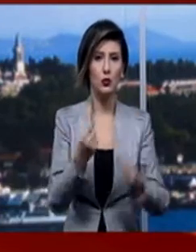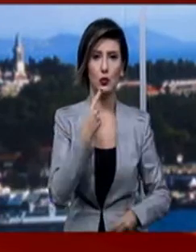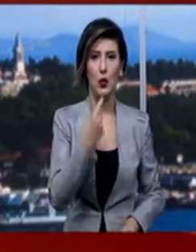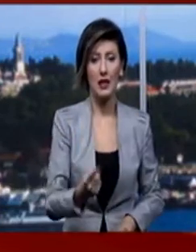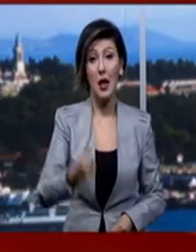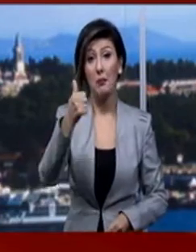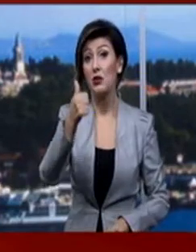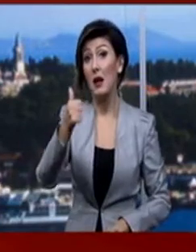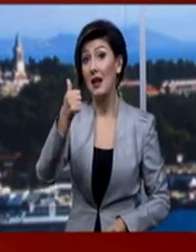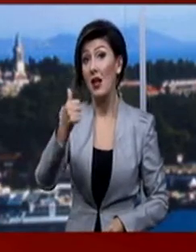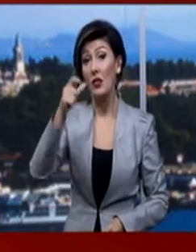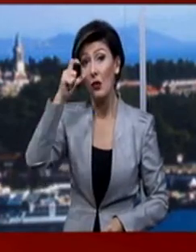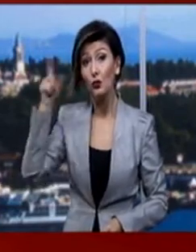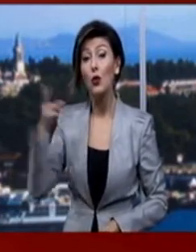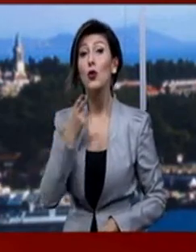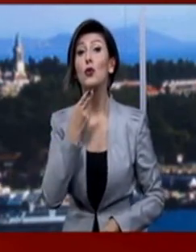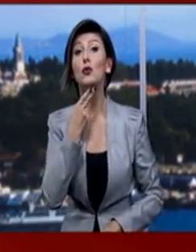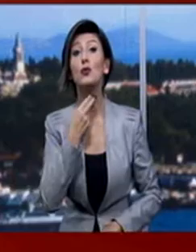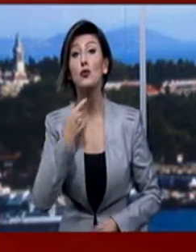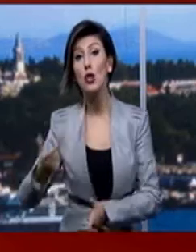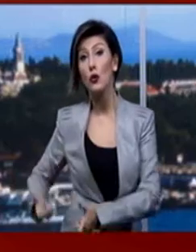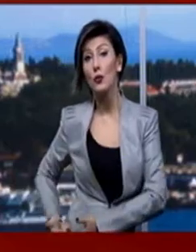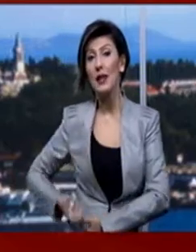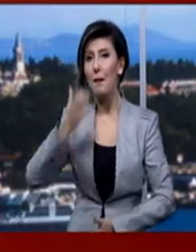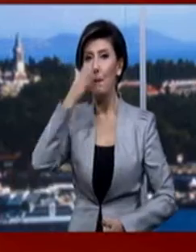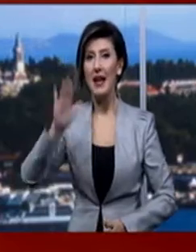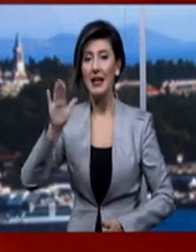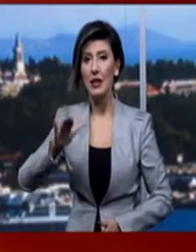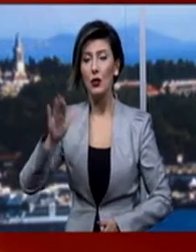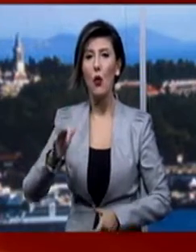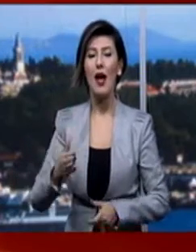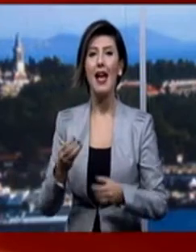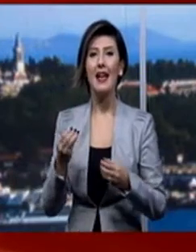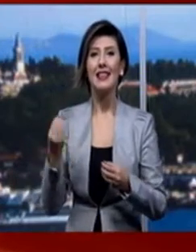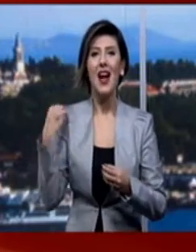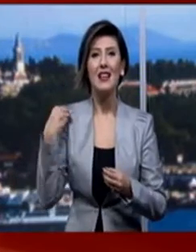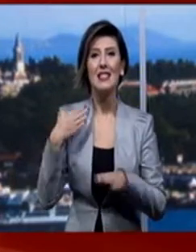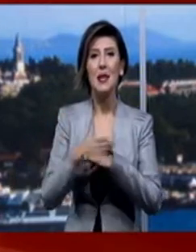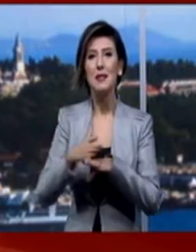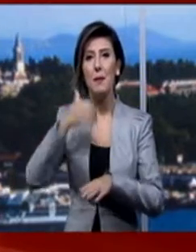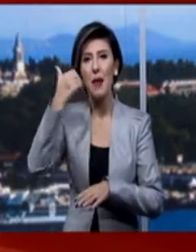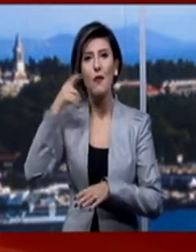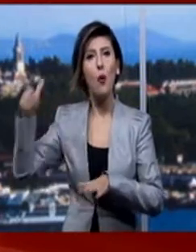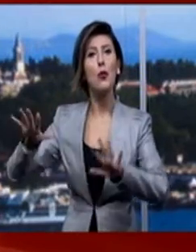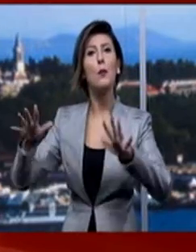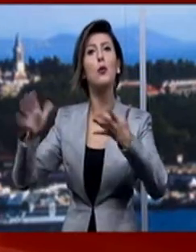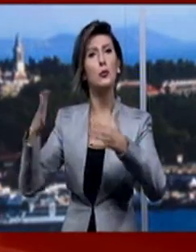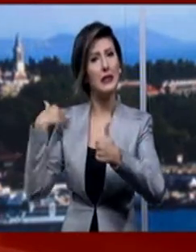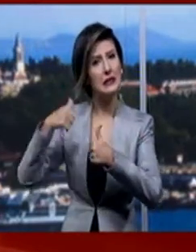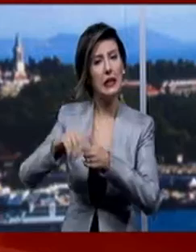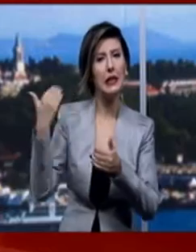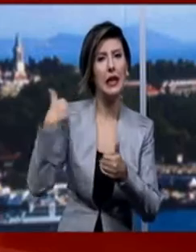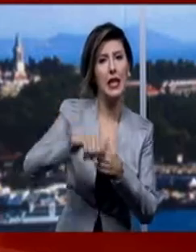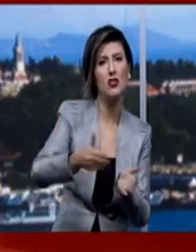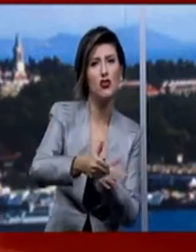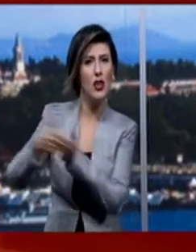söyledi. Başbakan Davutoğlu, "Rusya gümrüklerinde bekleyen yaş sebze ve meyvelerimizi orada bozulmayacak şekilde geri